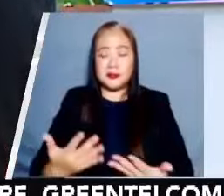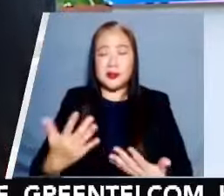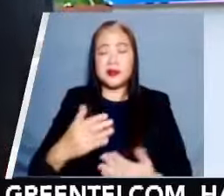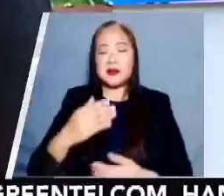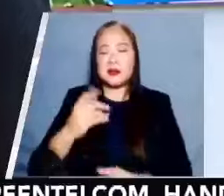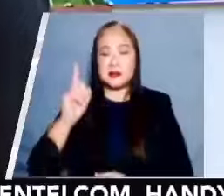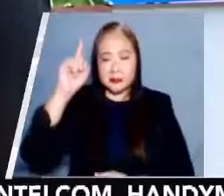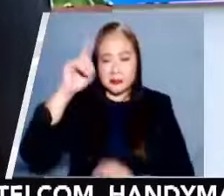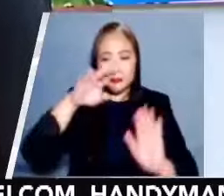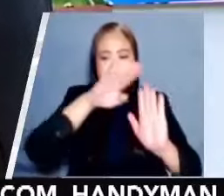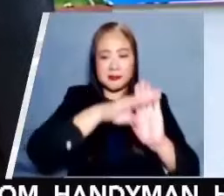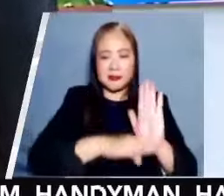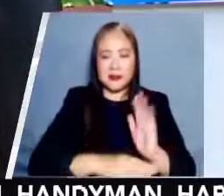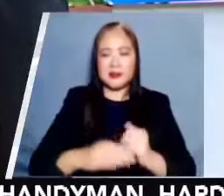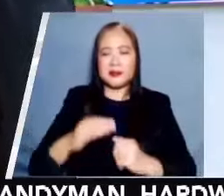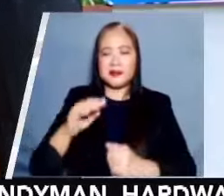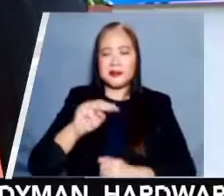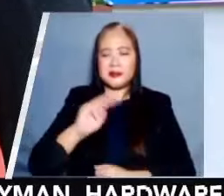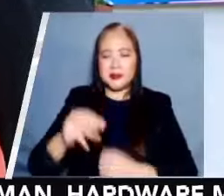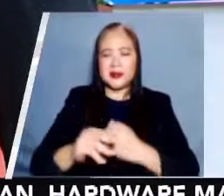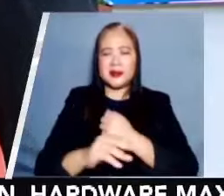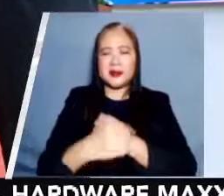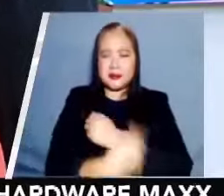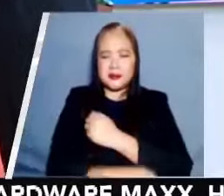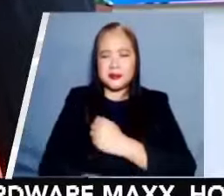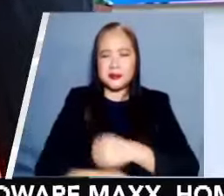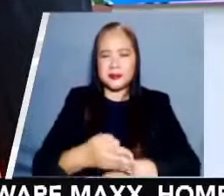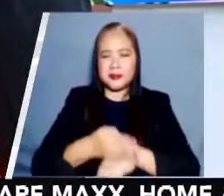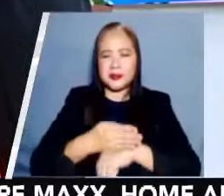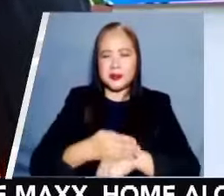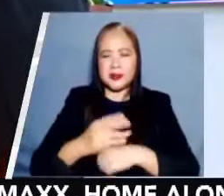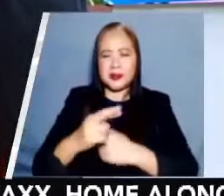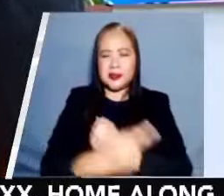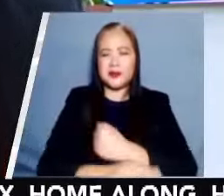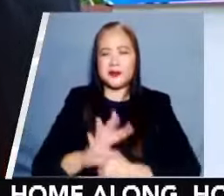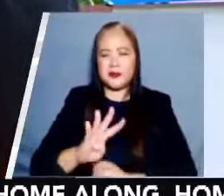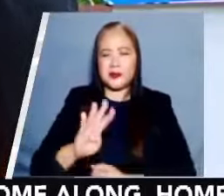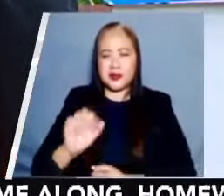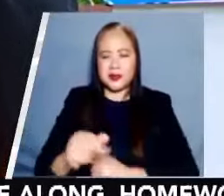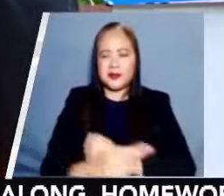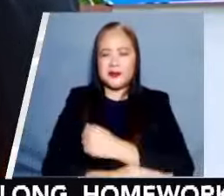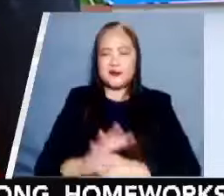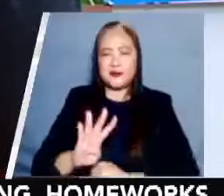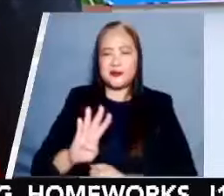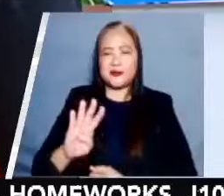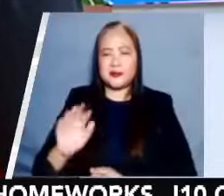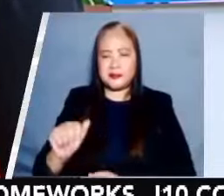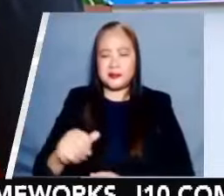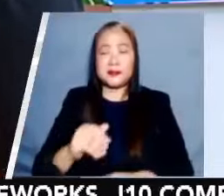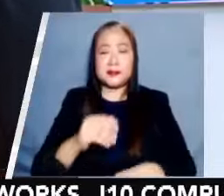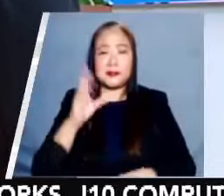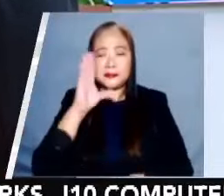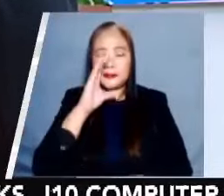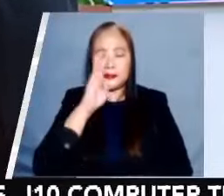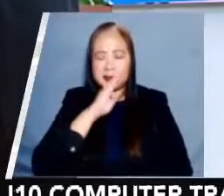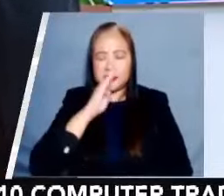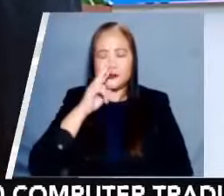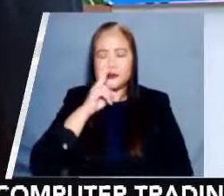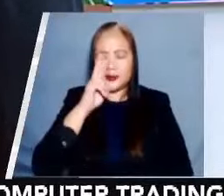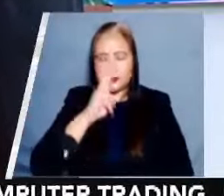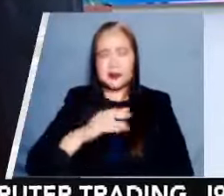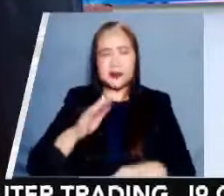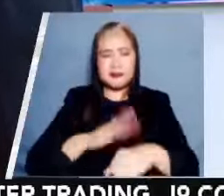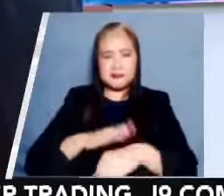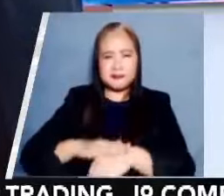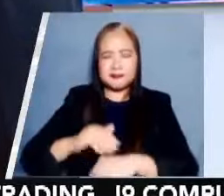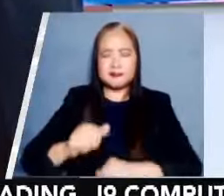Region, Bicol at ang Visayas. Pinalerto po ng pag-asang mga residente mula sa banta ng baha o landslide sa gitna ng pag-uulan.